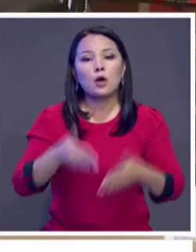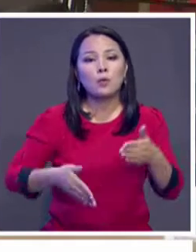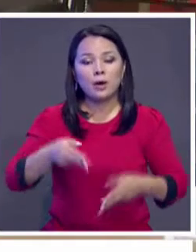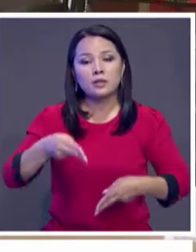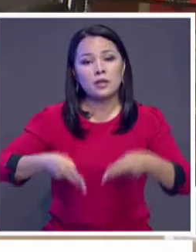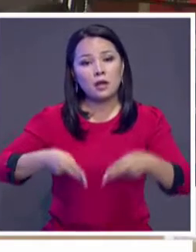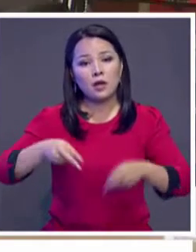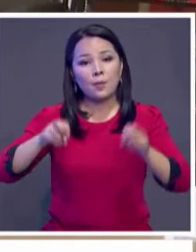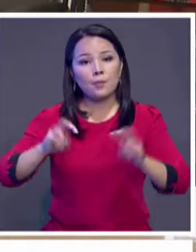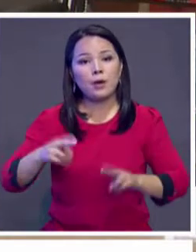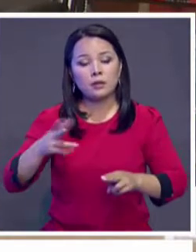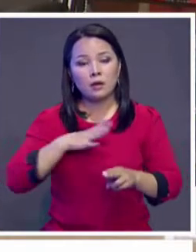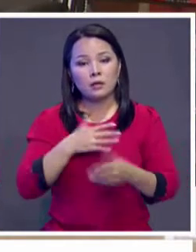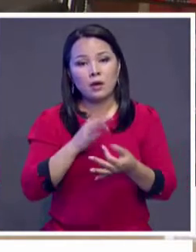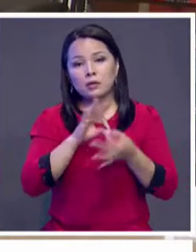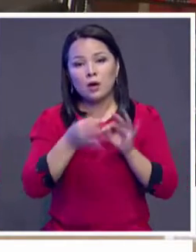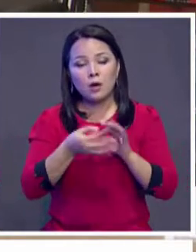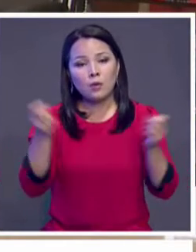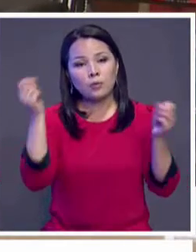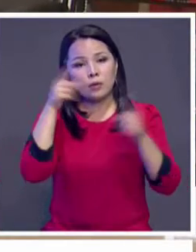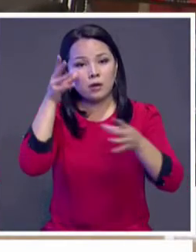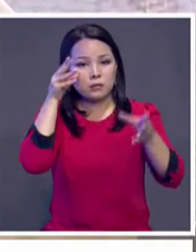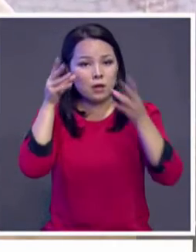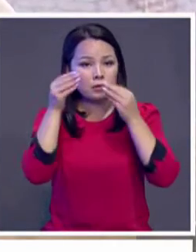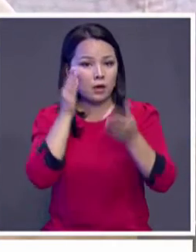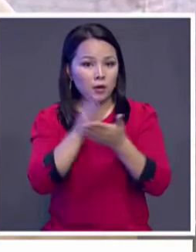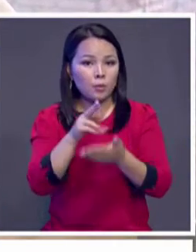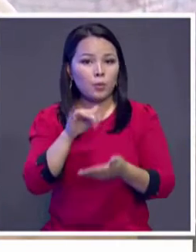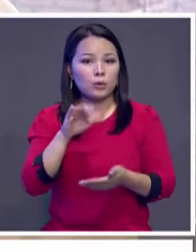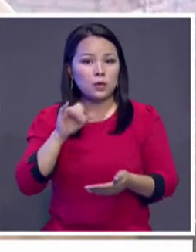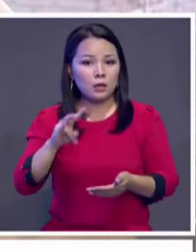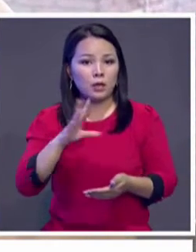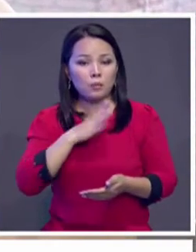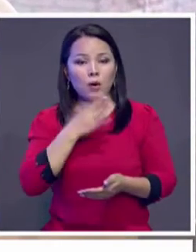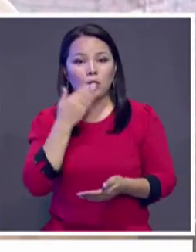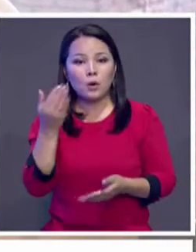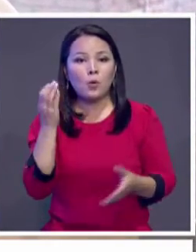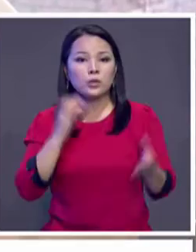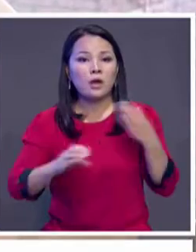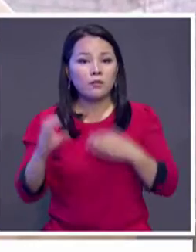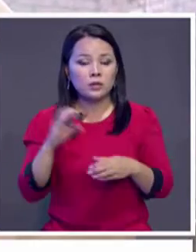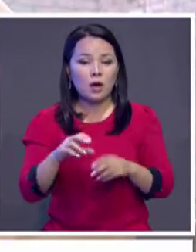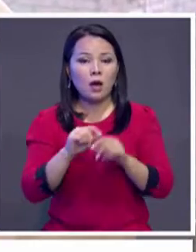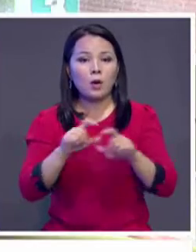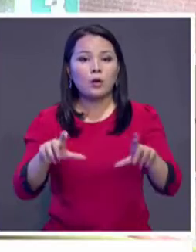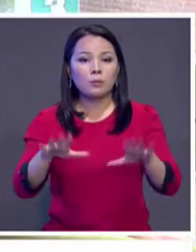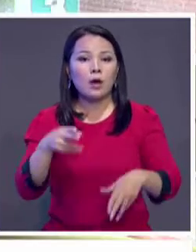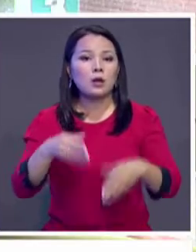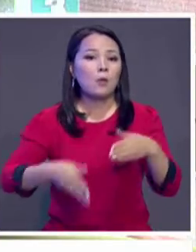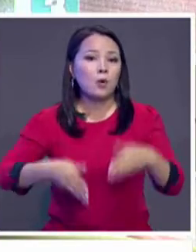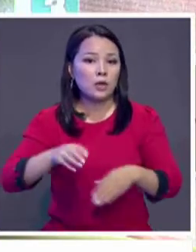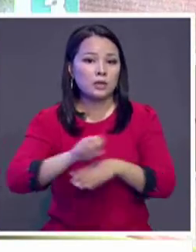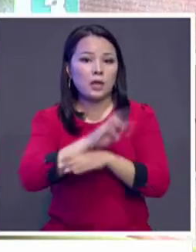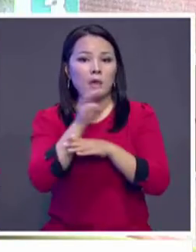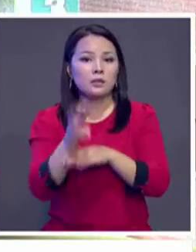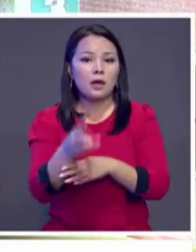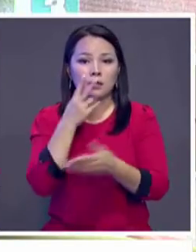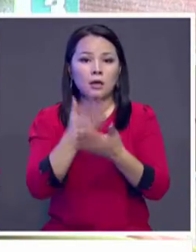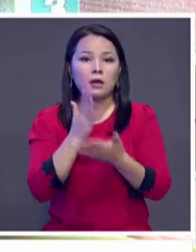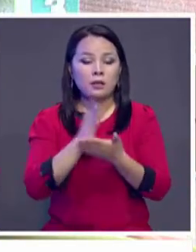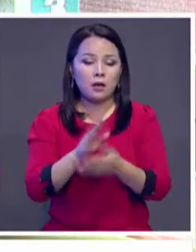хирургия бойынша білімдерін толықтырып жатыр. Бүгінде Пусан ұлттық университеті ауруханасы толықтай робототехникамен қамтамасыз